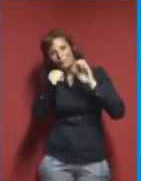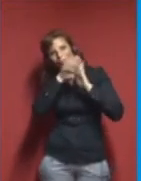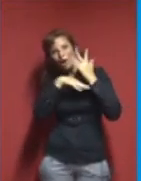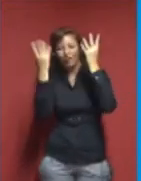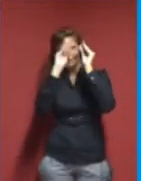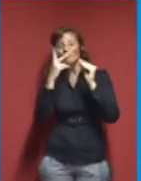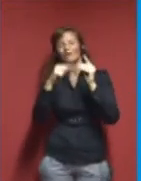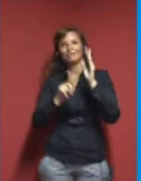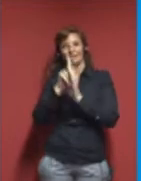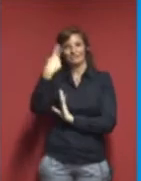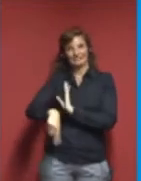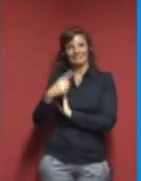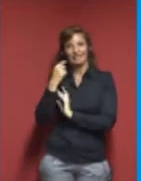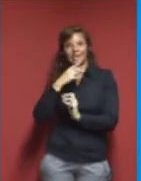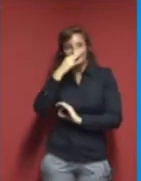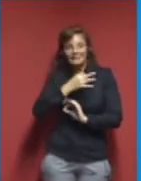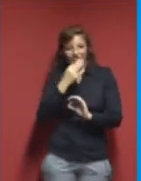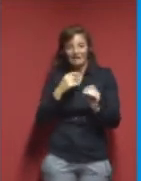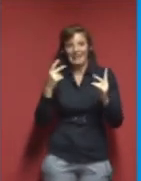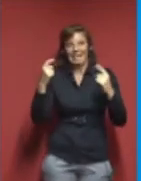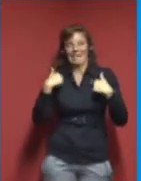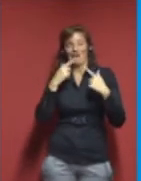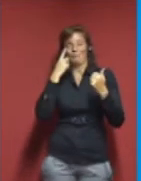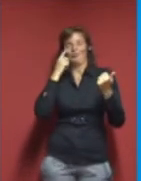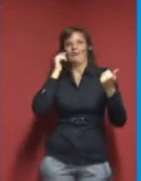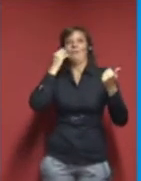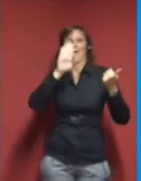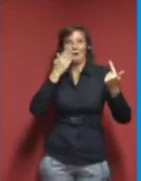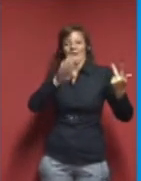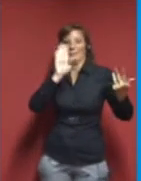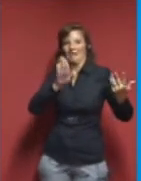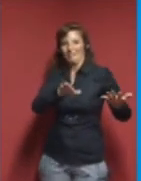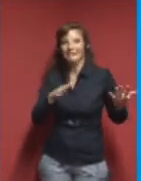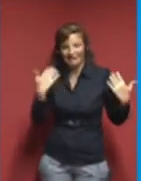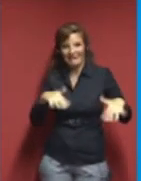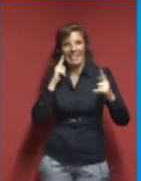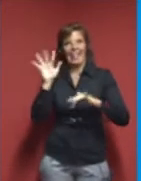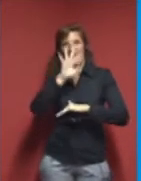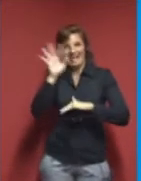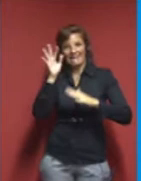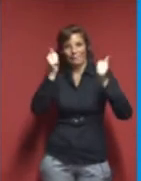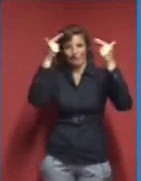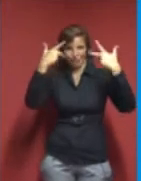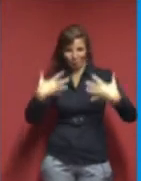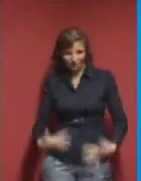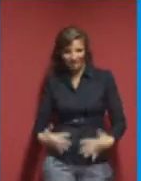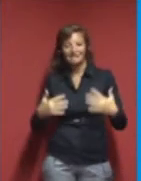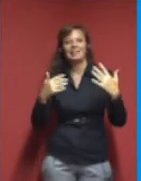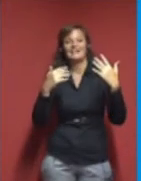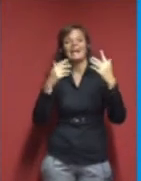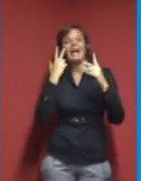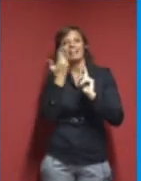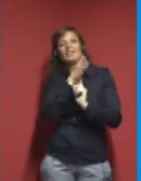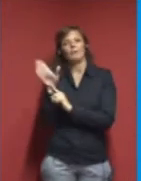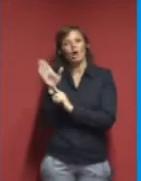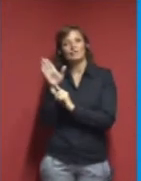Quindi vi ho sparato contro questa serie di esempi, vi ho mostrato tutta questa serie di esempi che